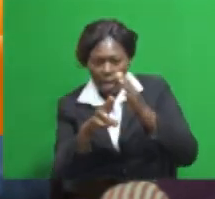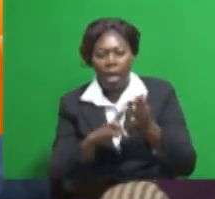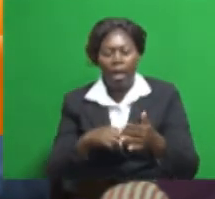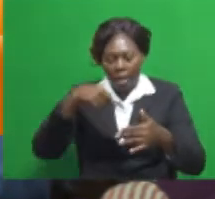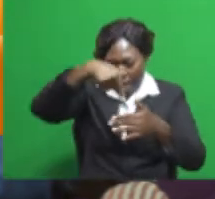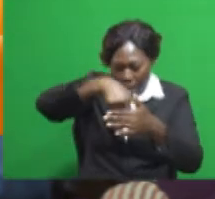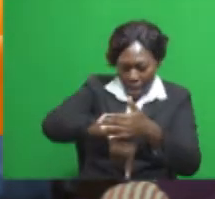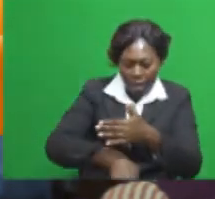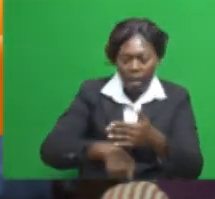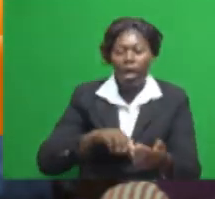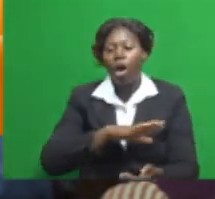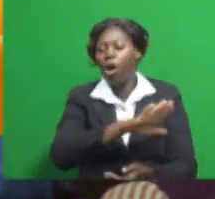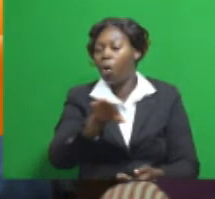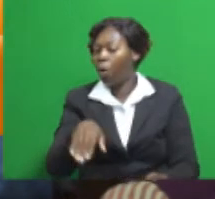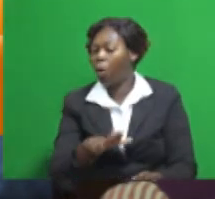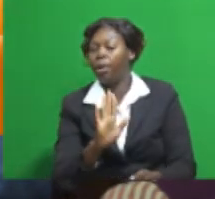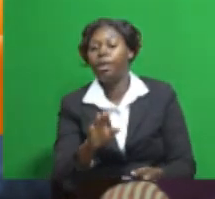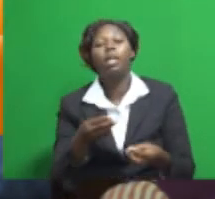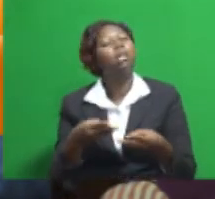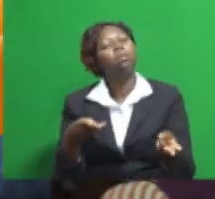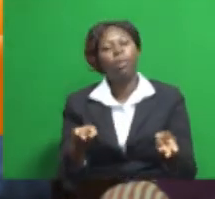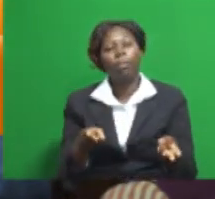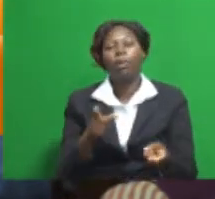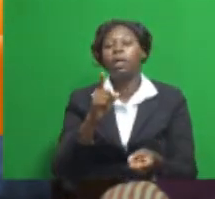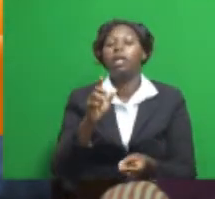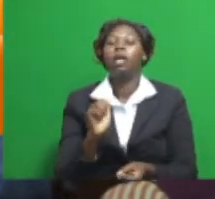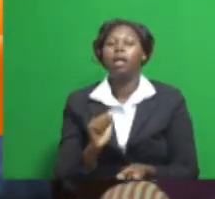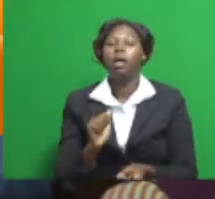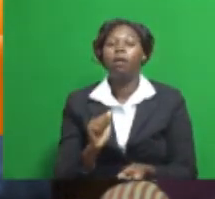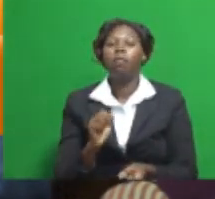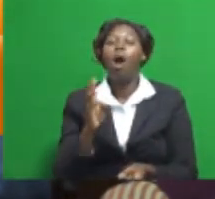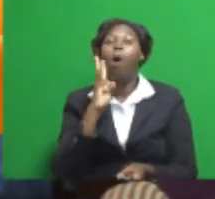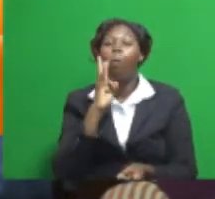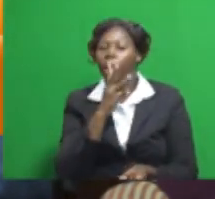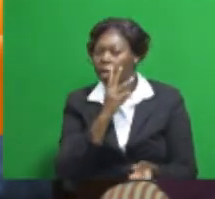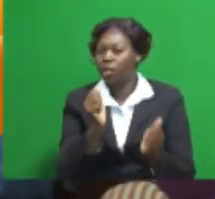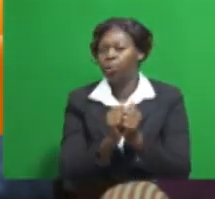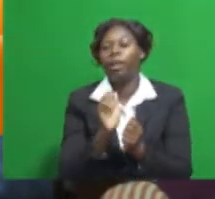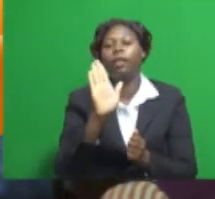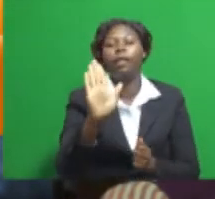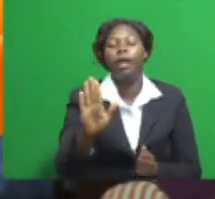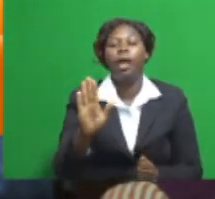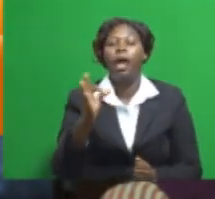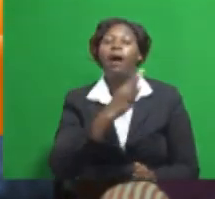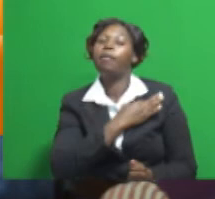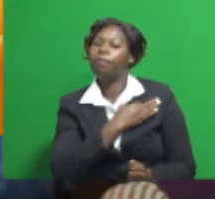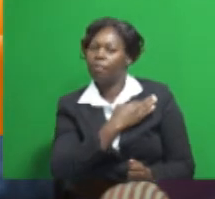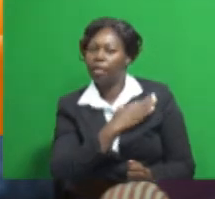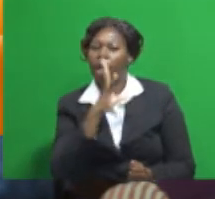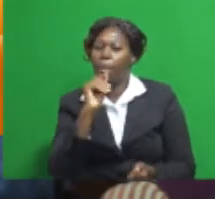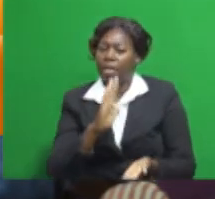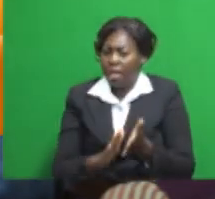enyika ava vose vakanga vapupurirwa nokutenda kwavo asi havana kupiwa zvipikirwa nokuti Mwari